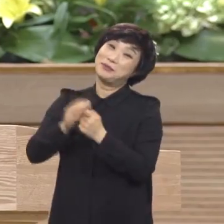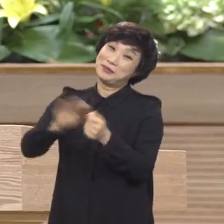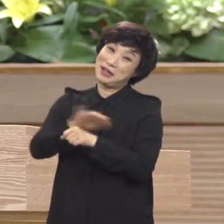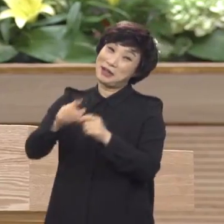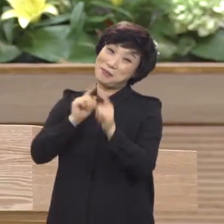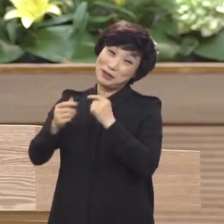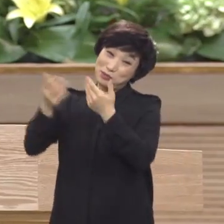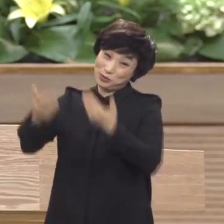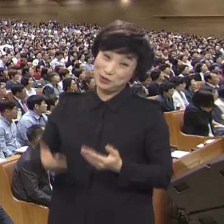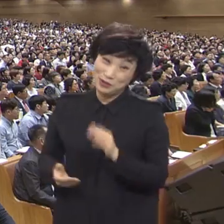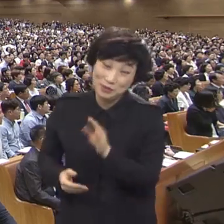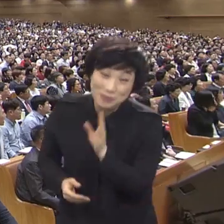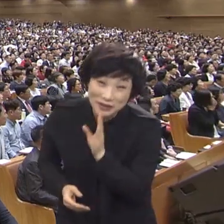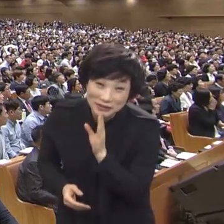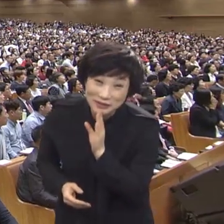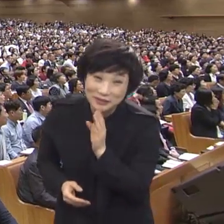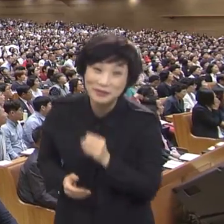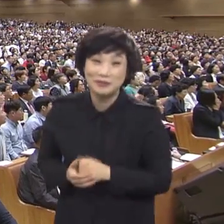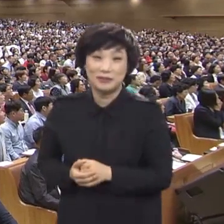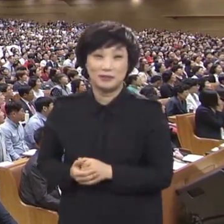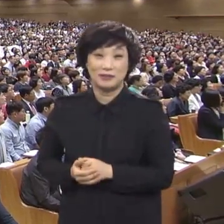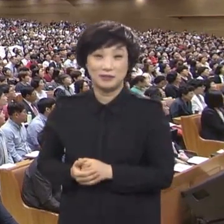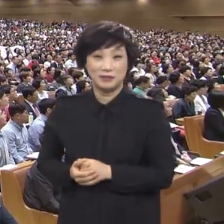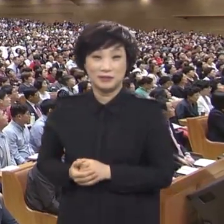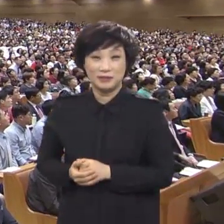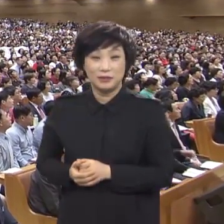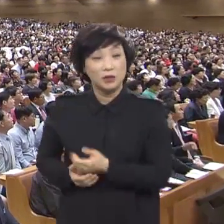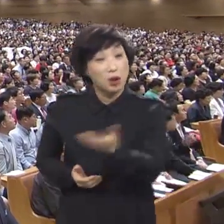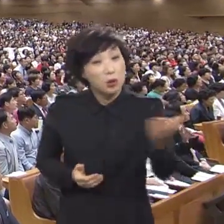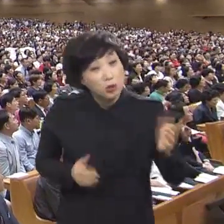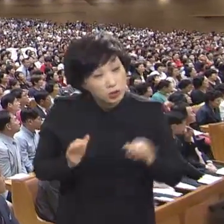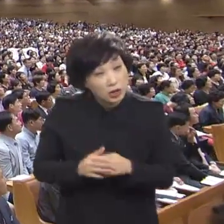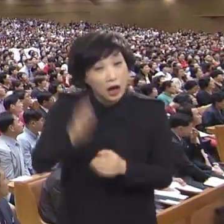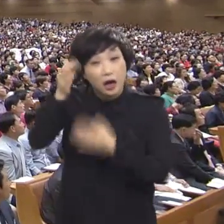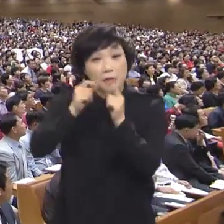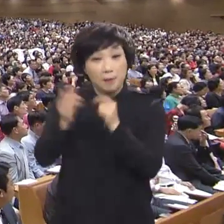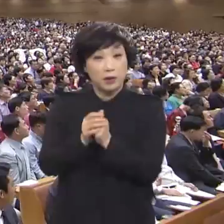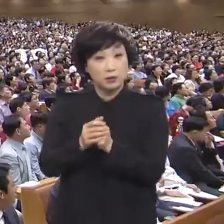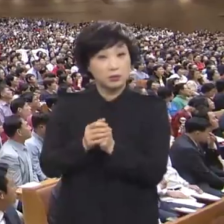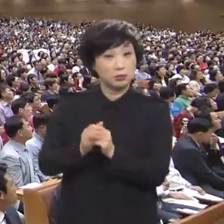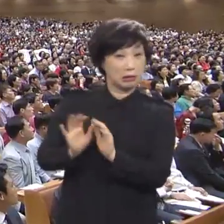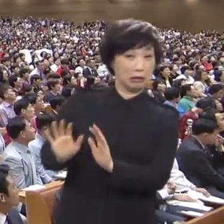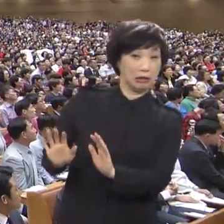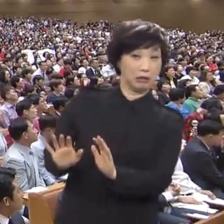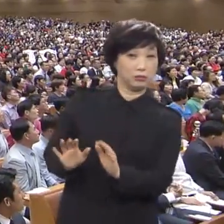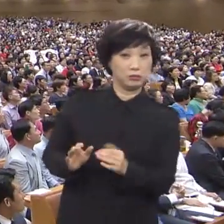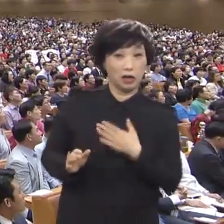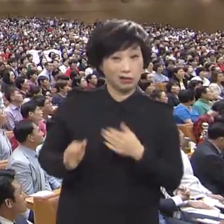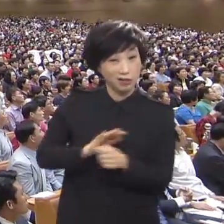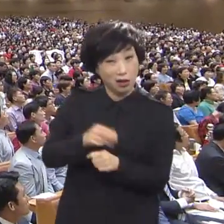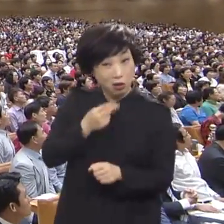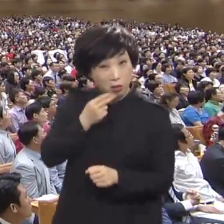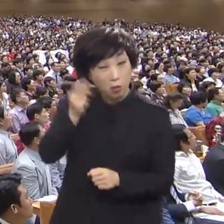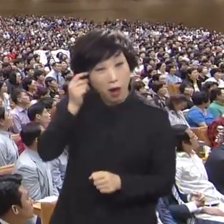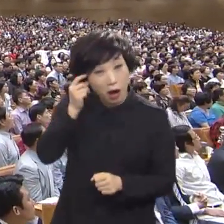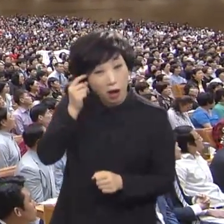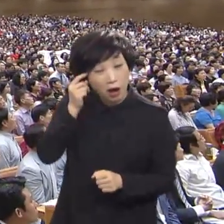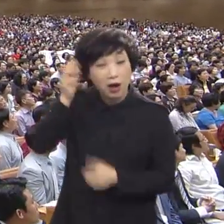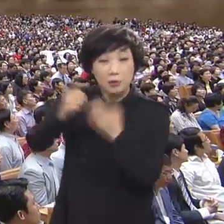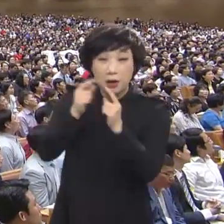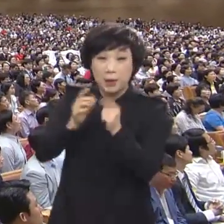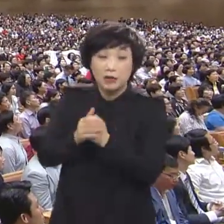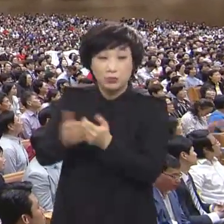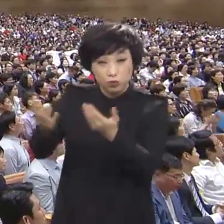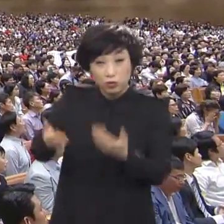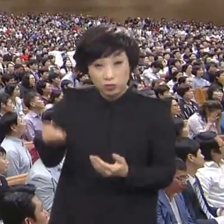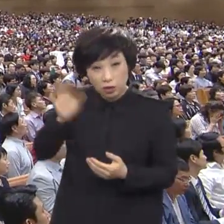사랑의 말씀이 하나님 말씀인데, 어떻게 그 말씀을 내가 사랑하지 않으며 그렇게